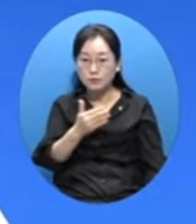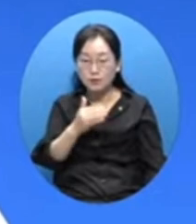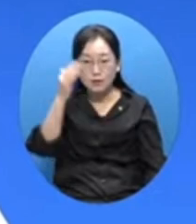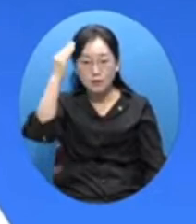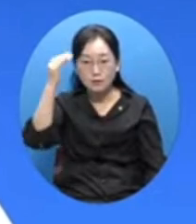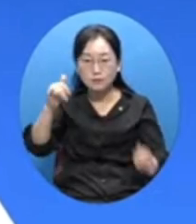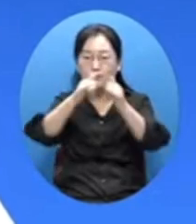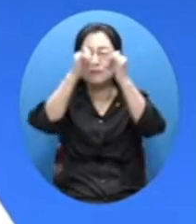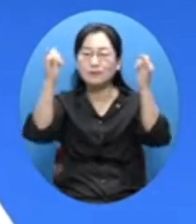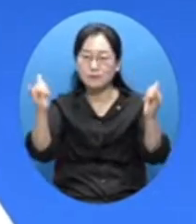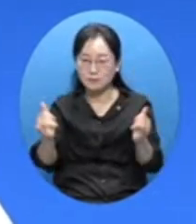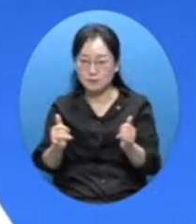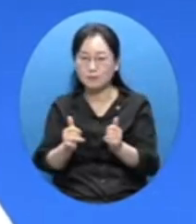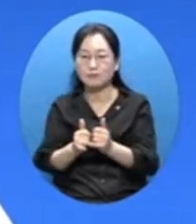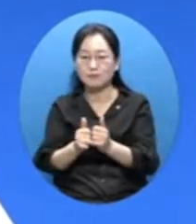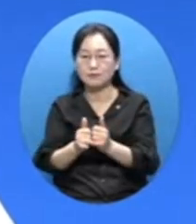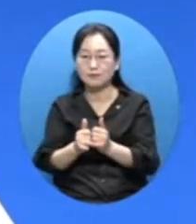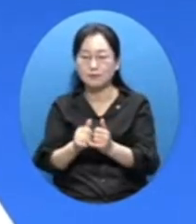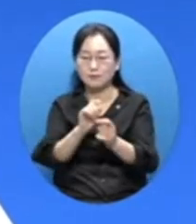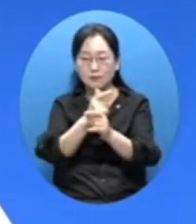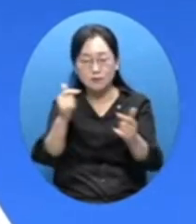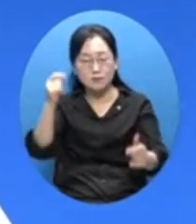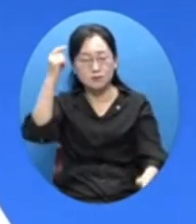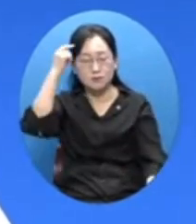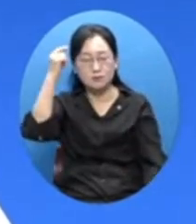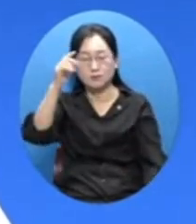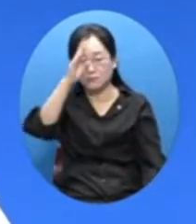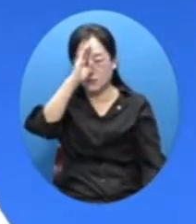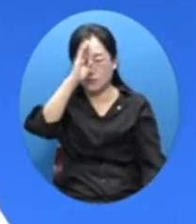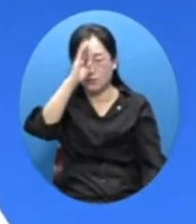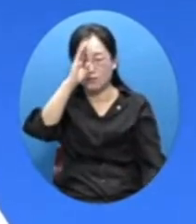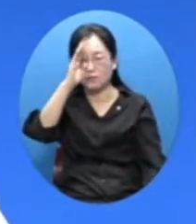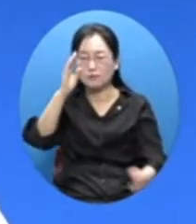같은 각종 정신질환으로